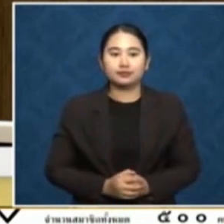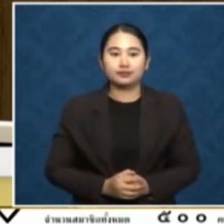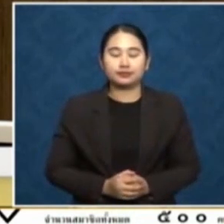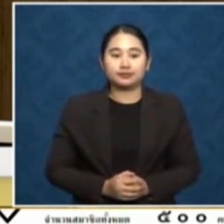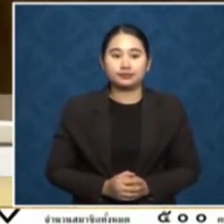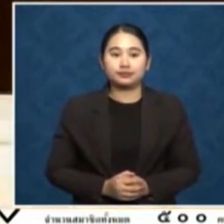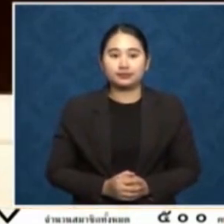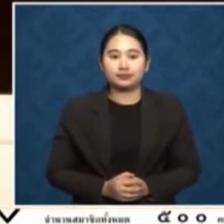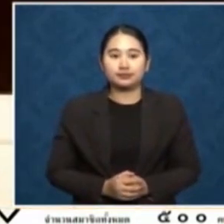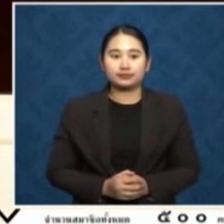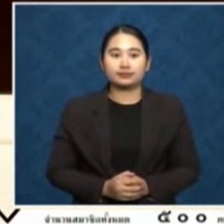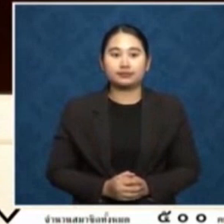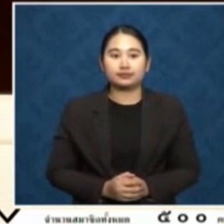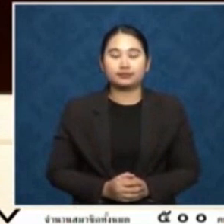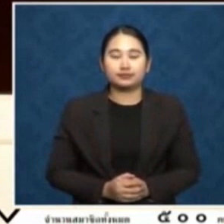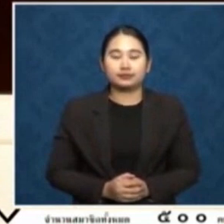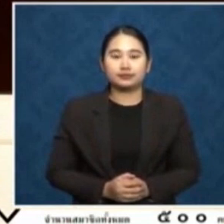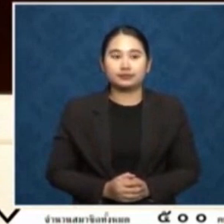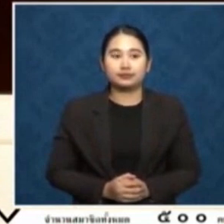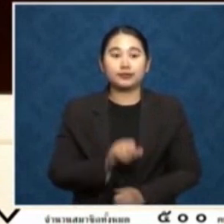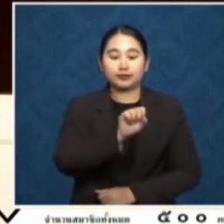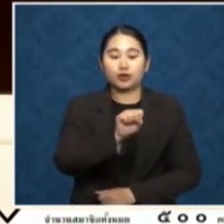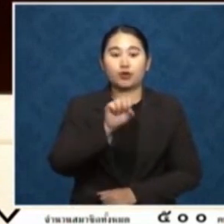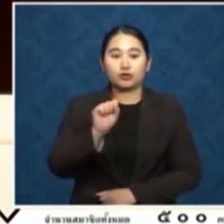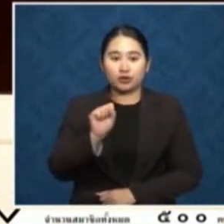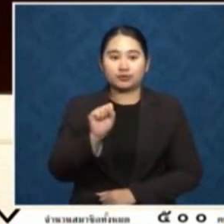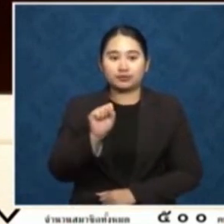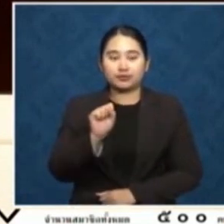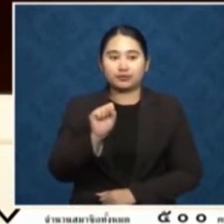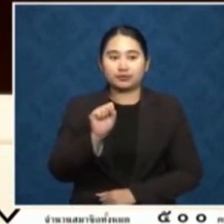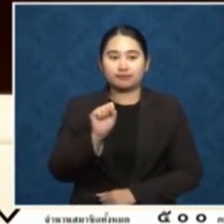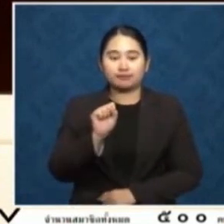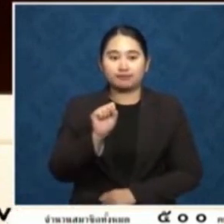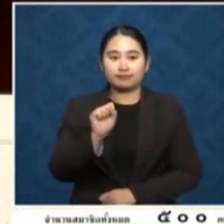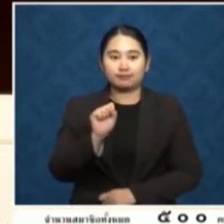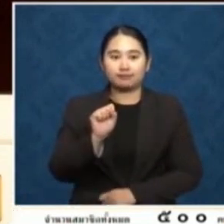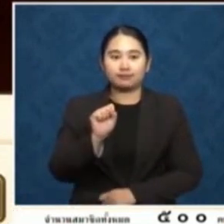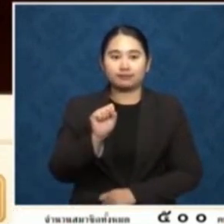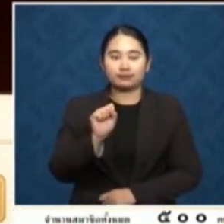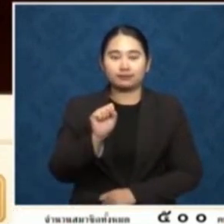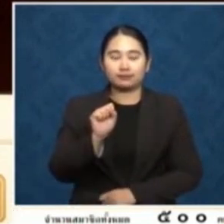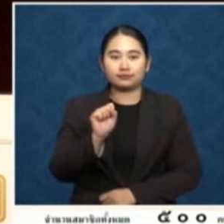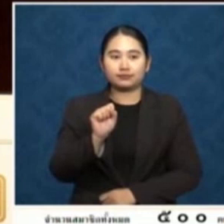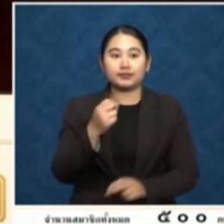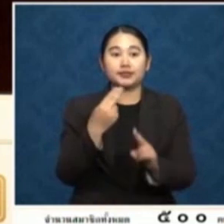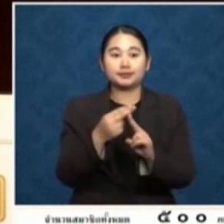ณค่ะ ครับขอบคุณครับมีท่านสมาชิกนะครับ